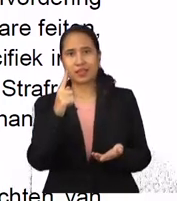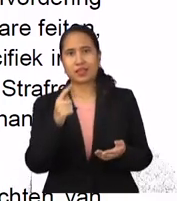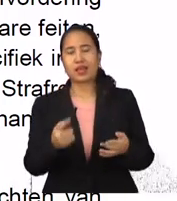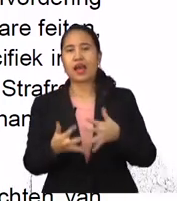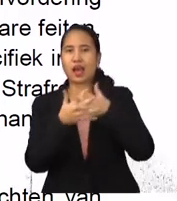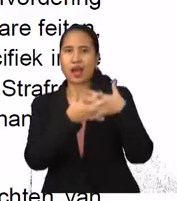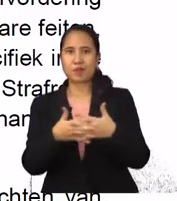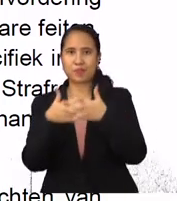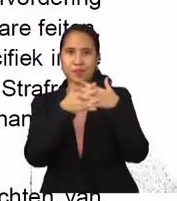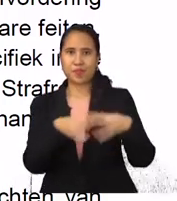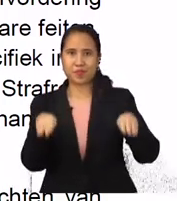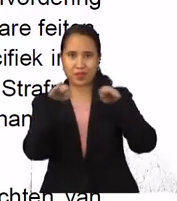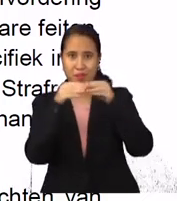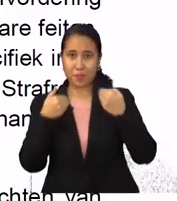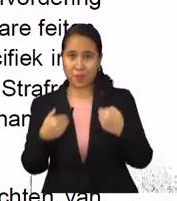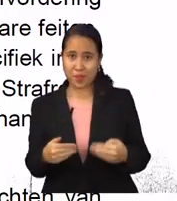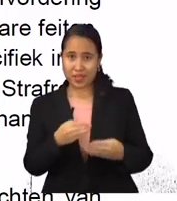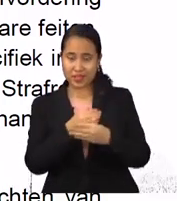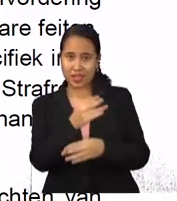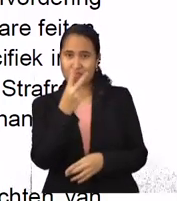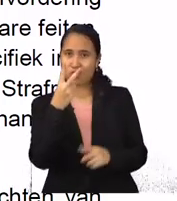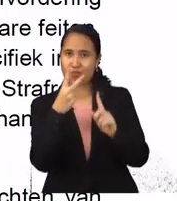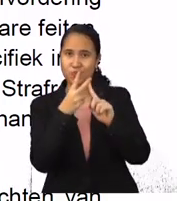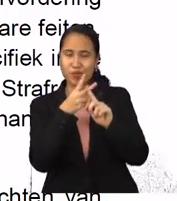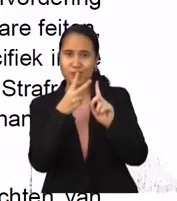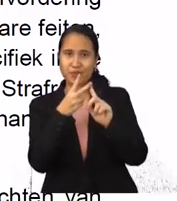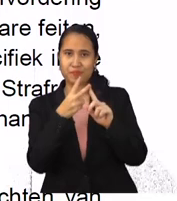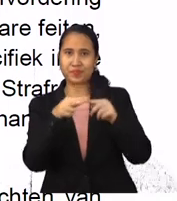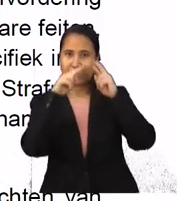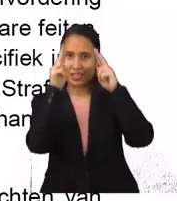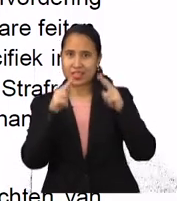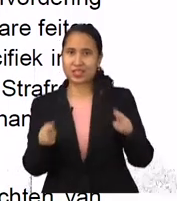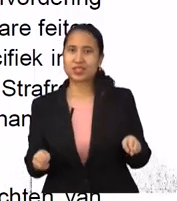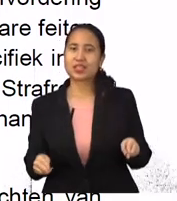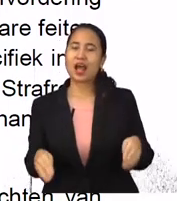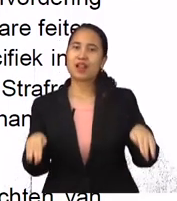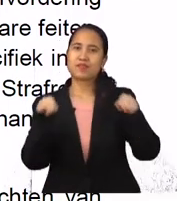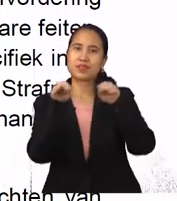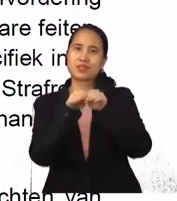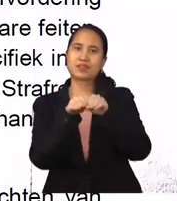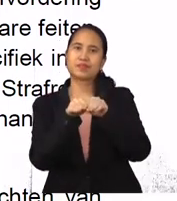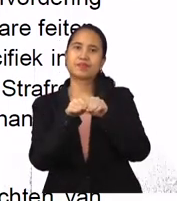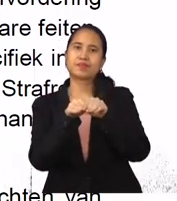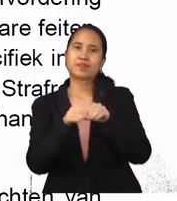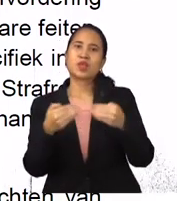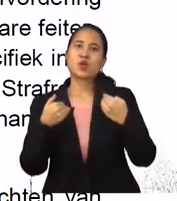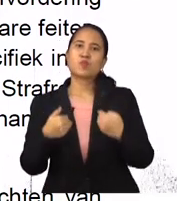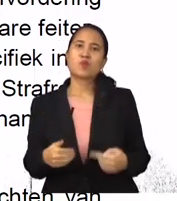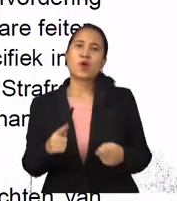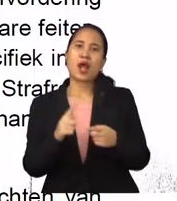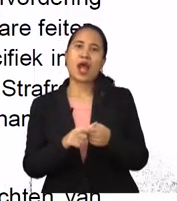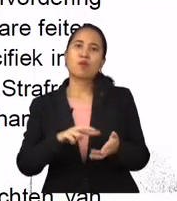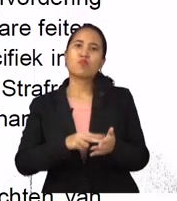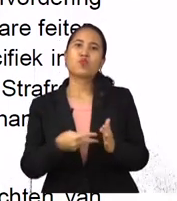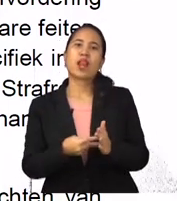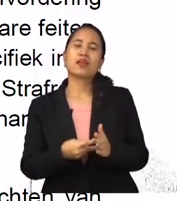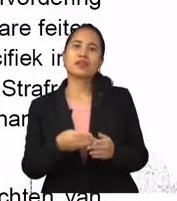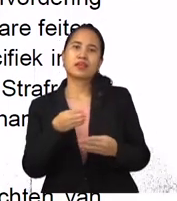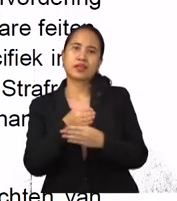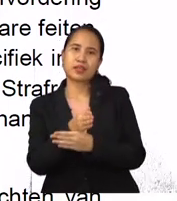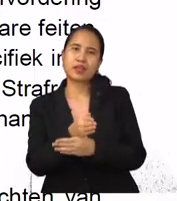Amerikaans Verdrag van de Rechten van de Mens en 2 van het Internationaal Verdrag in zaken de burger- en politieke rechten